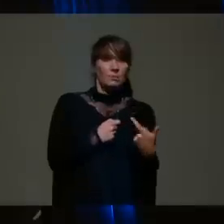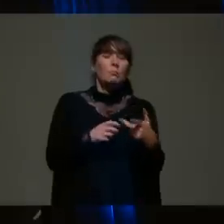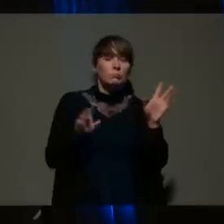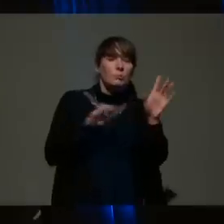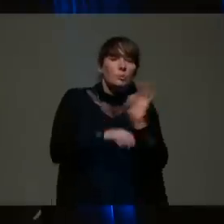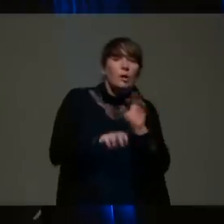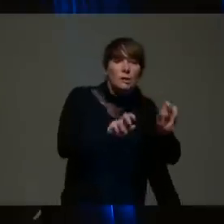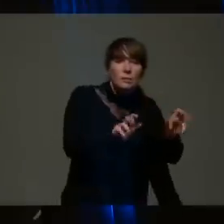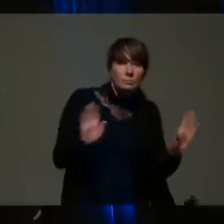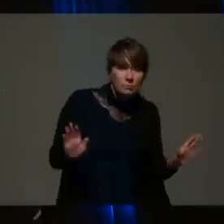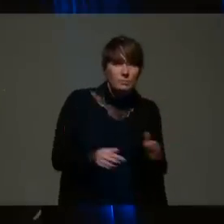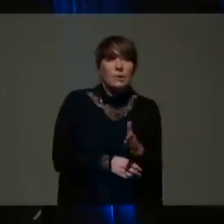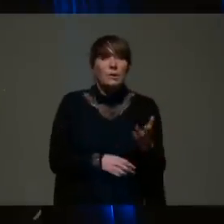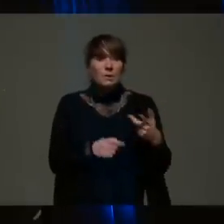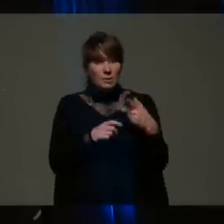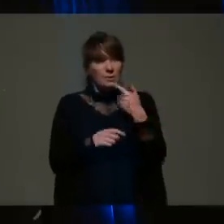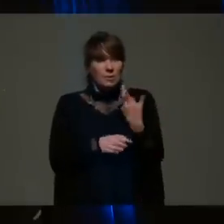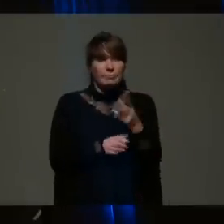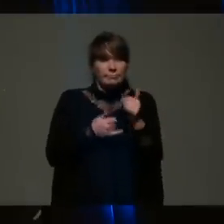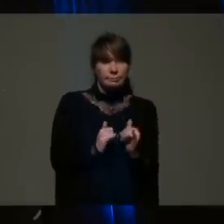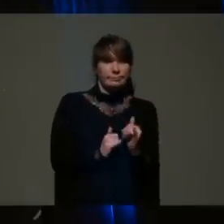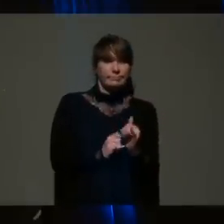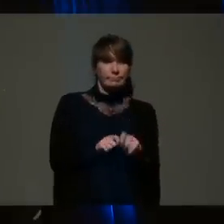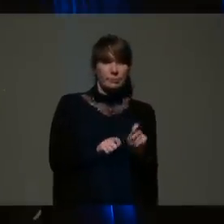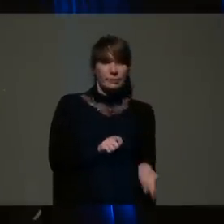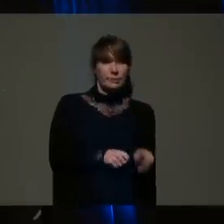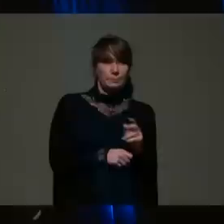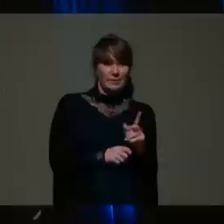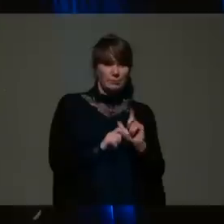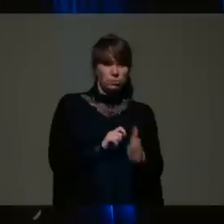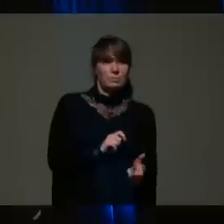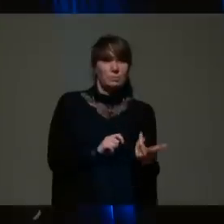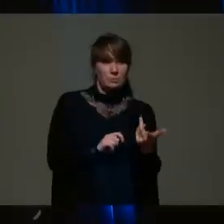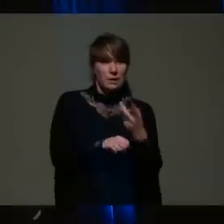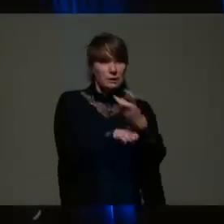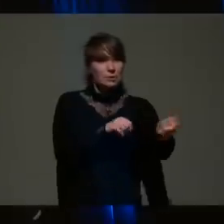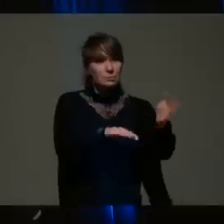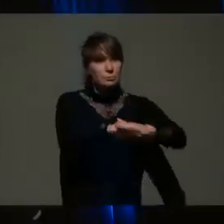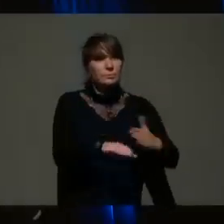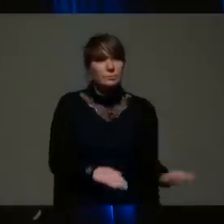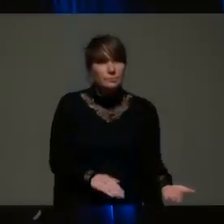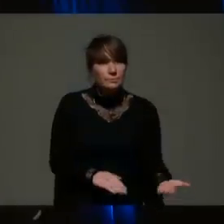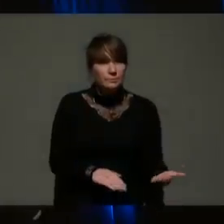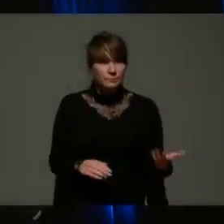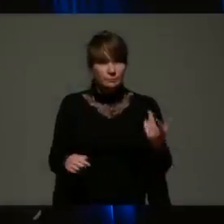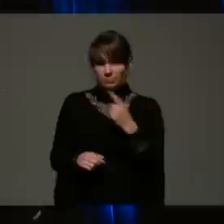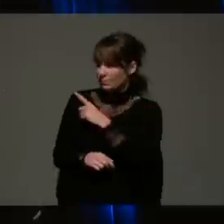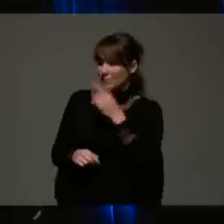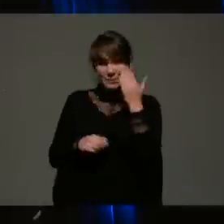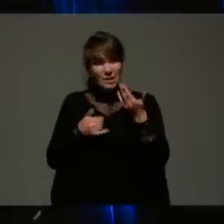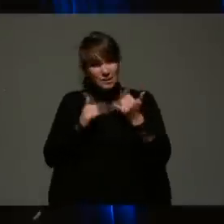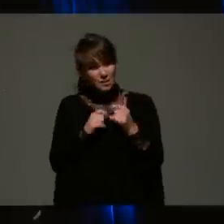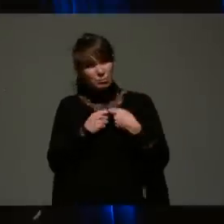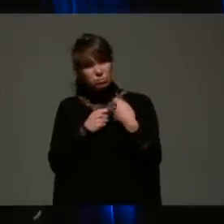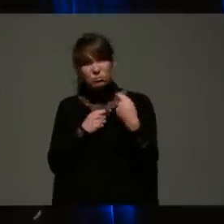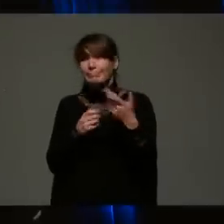la télévision. Donc ça veut dire sédentarité, risque de mortalité. Vous voyez que très clairement, plus on passe du temps assis, je